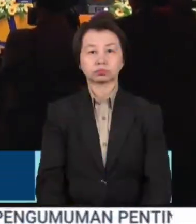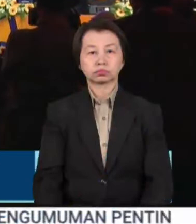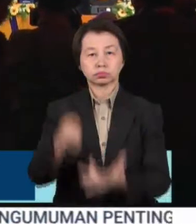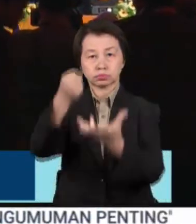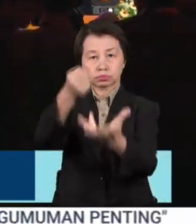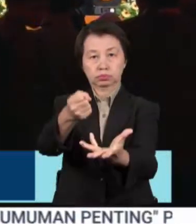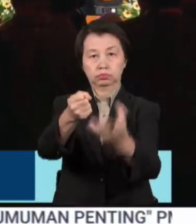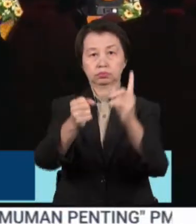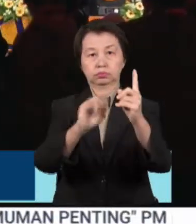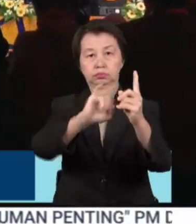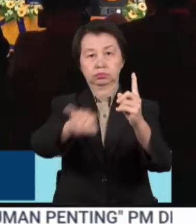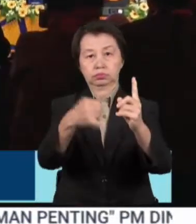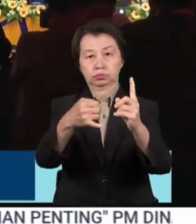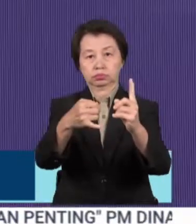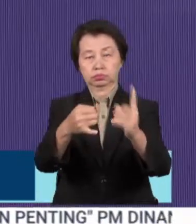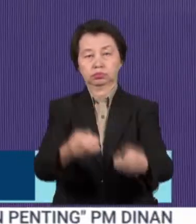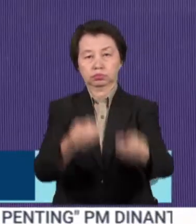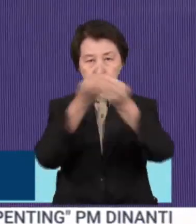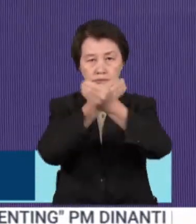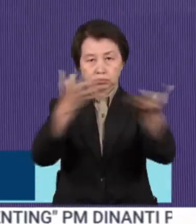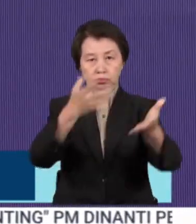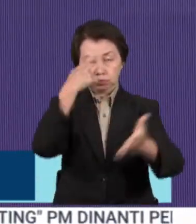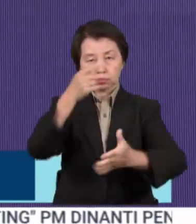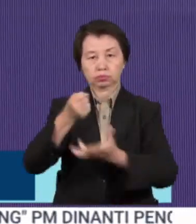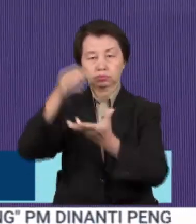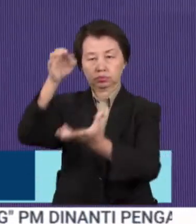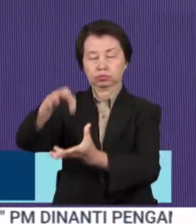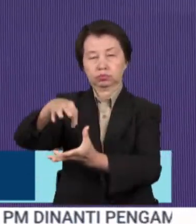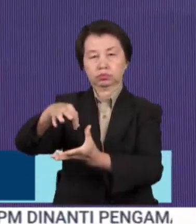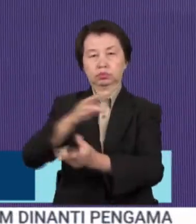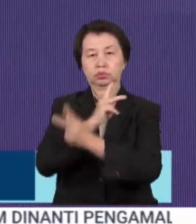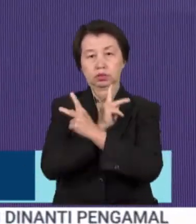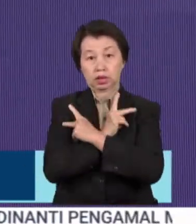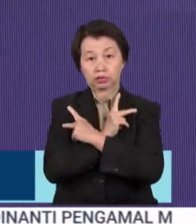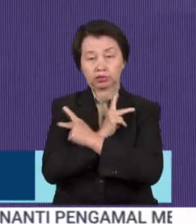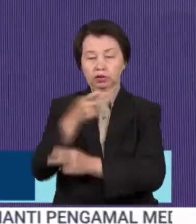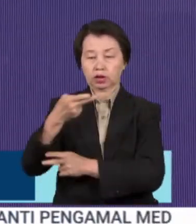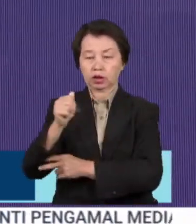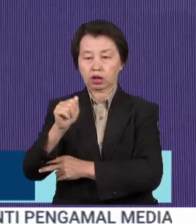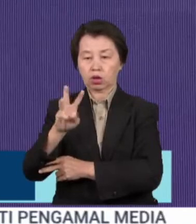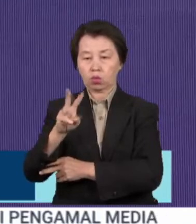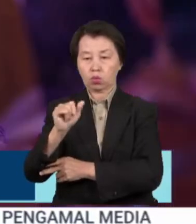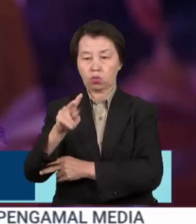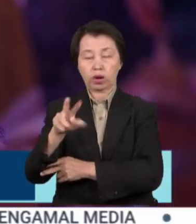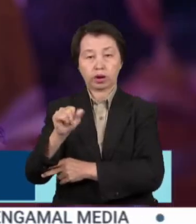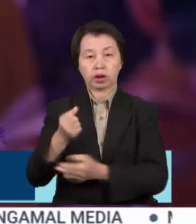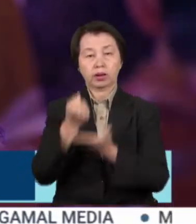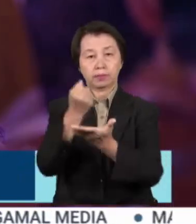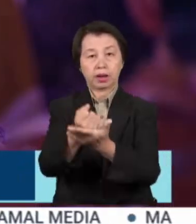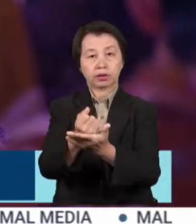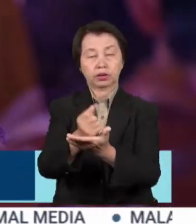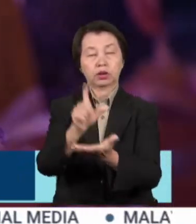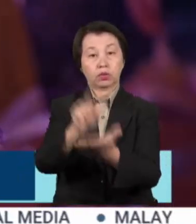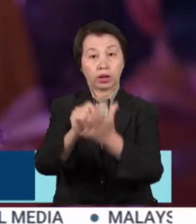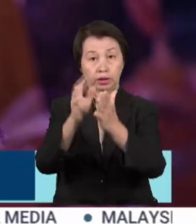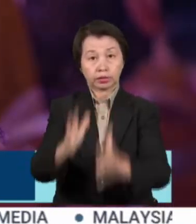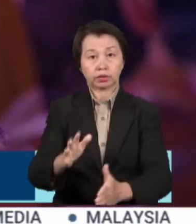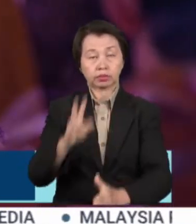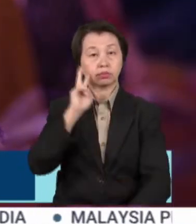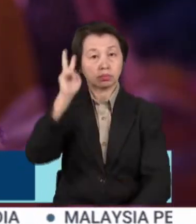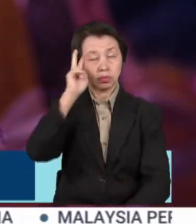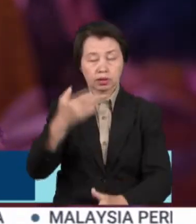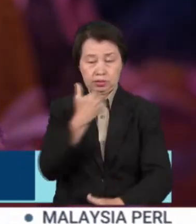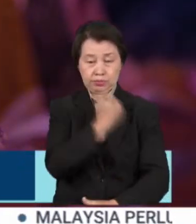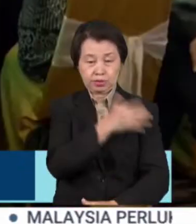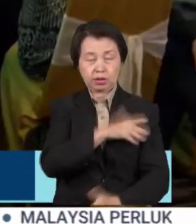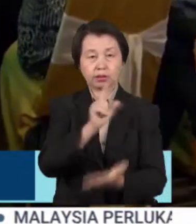Peruntukan RM1 juta pula diumumkan untuk tabung kasih Hawana. Ia bertujuan membantu wartawan veteran dan bekas pengamal media